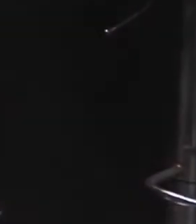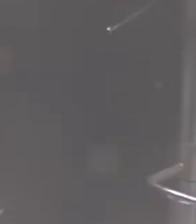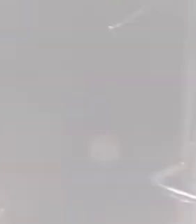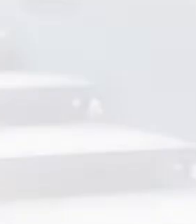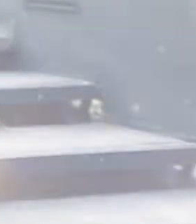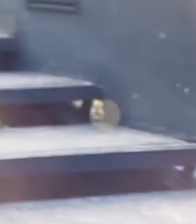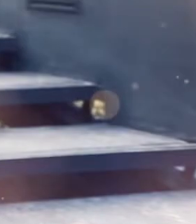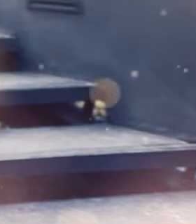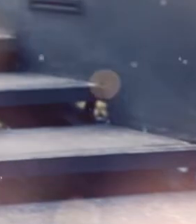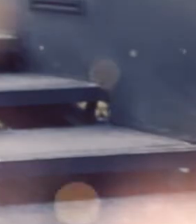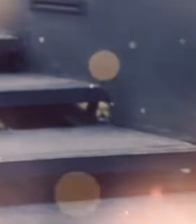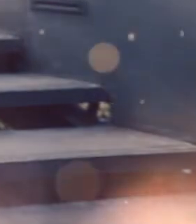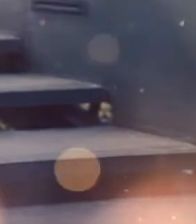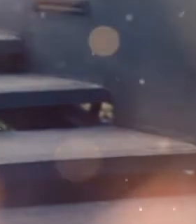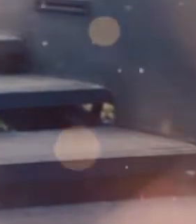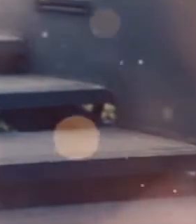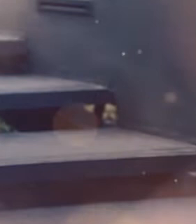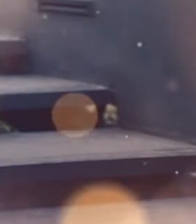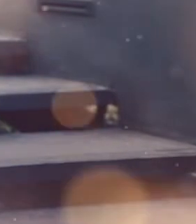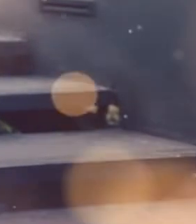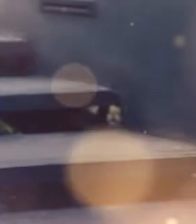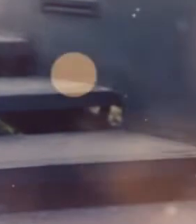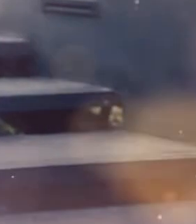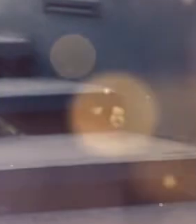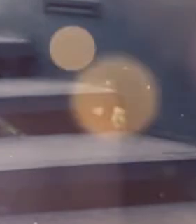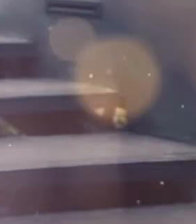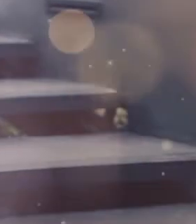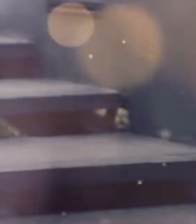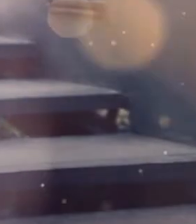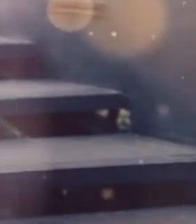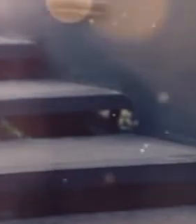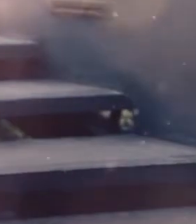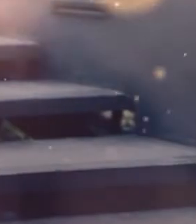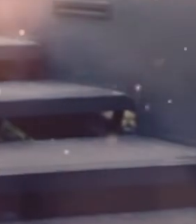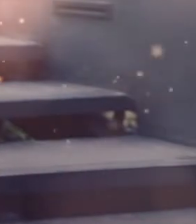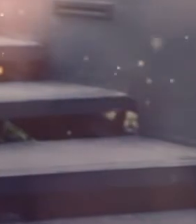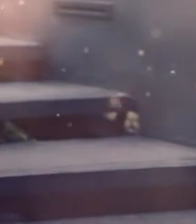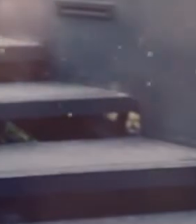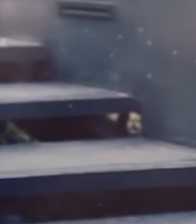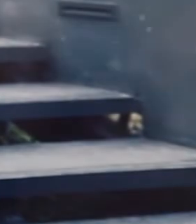Thank you.